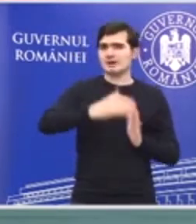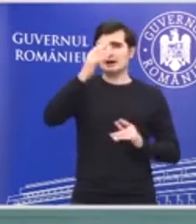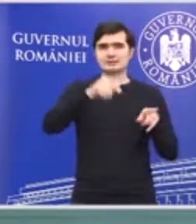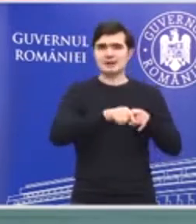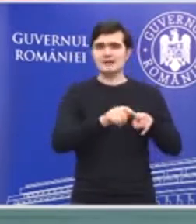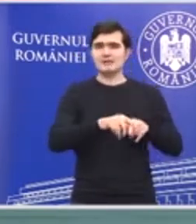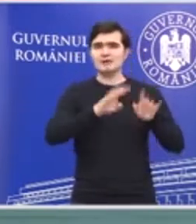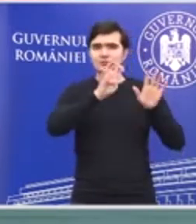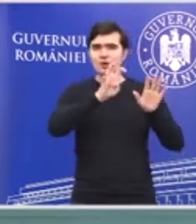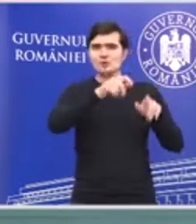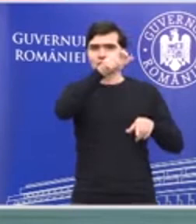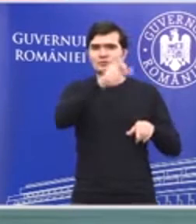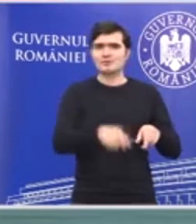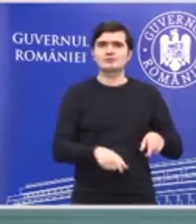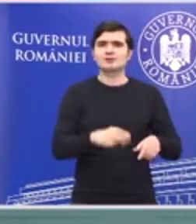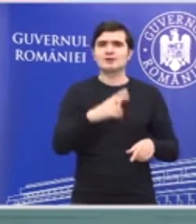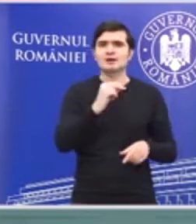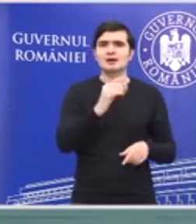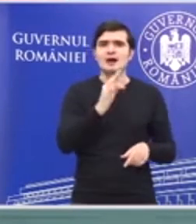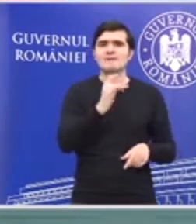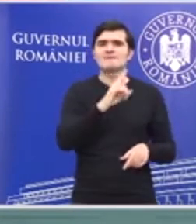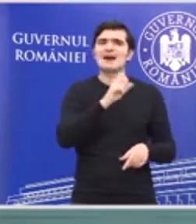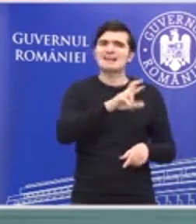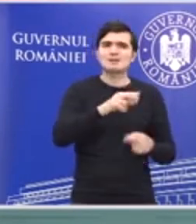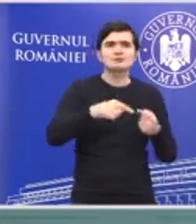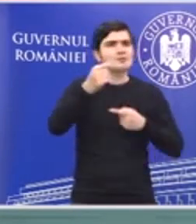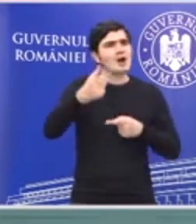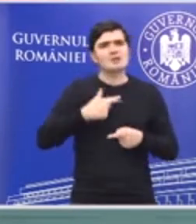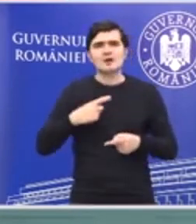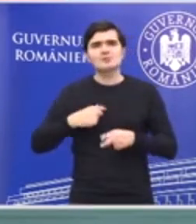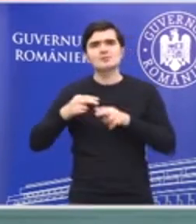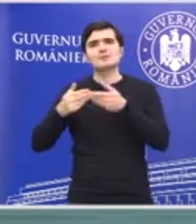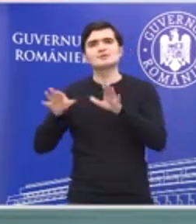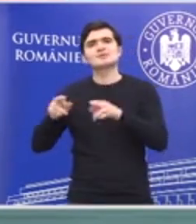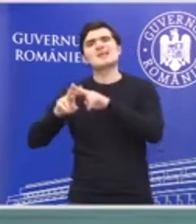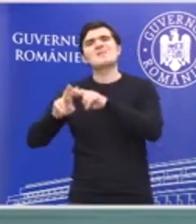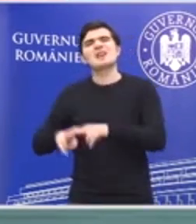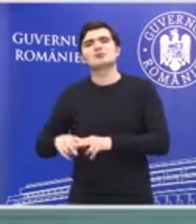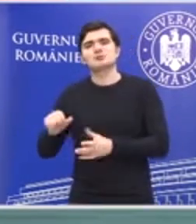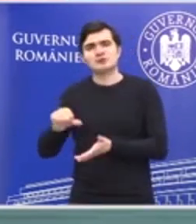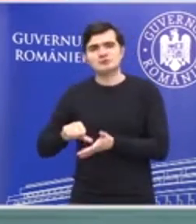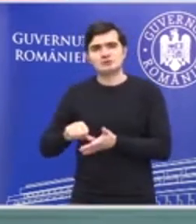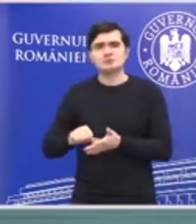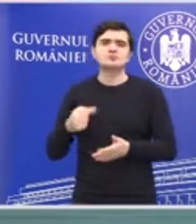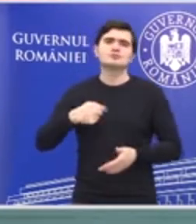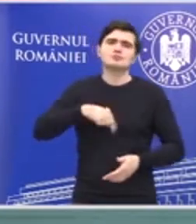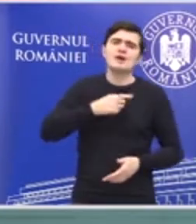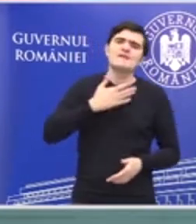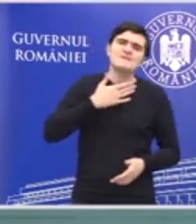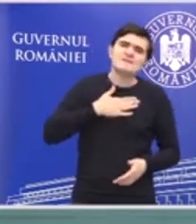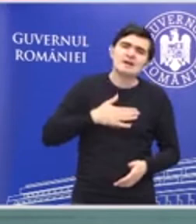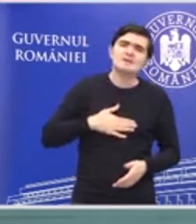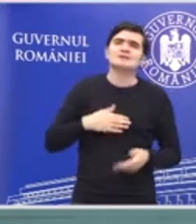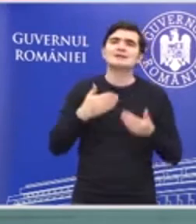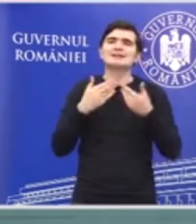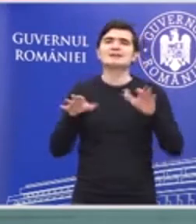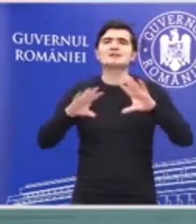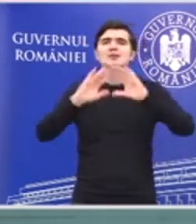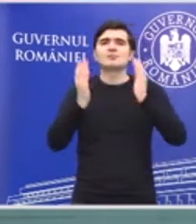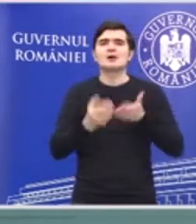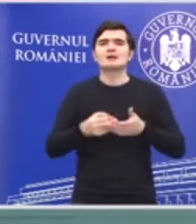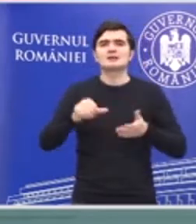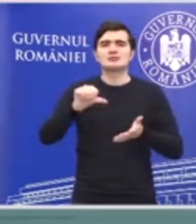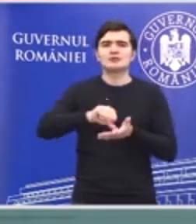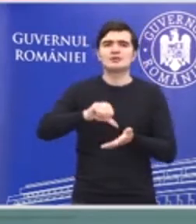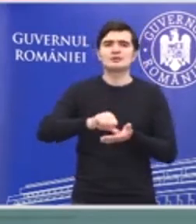persoane pe flux în centrele cu Pfizer, nu mai puteam deschide restul de centre. Și în acest fel ne dorim să operaționalizăm toate centrele